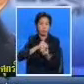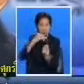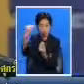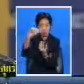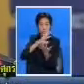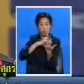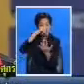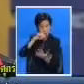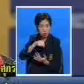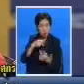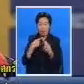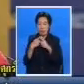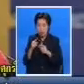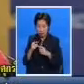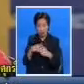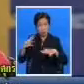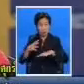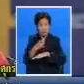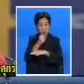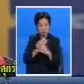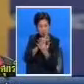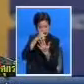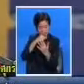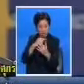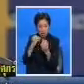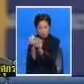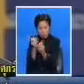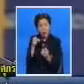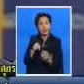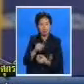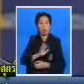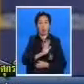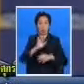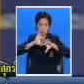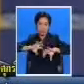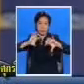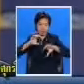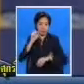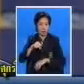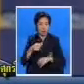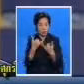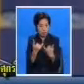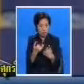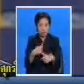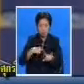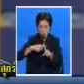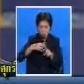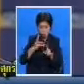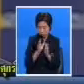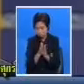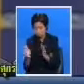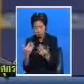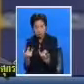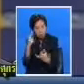แต่เรื่องความขัดแย้งทางการเมืองเนี่ยเป็นเรื่องของเราแล้วก็สิ่งที่ผมก็พยายามทำในช่วงครึ่งปีกว่าๆก็